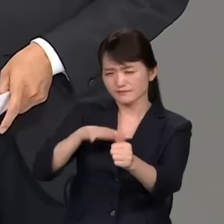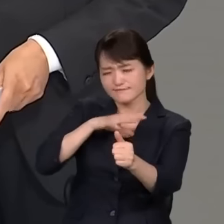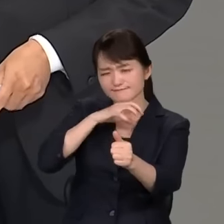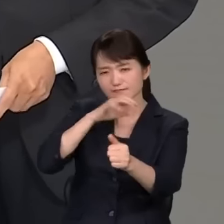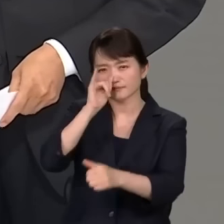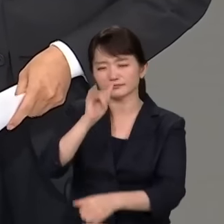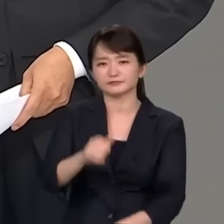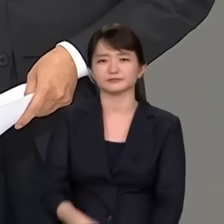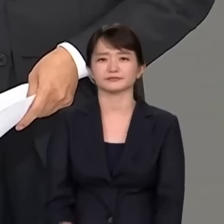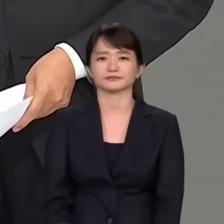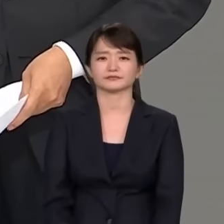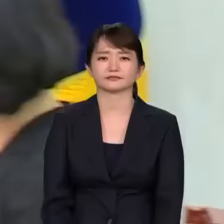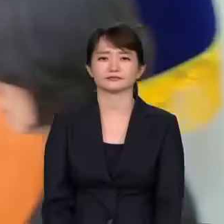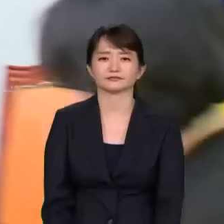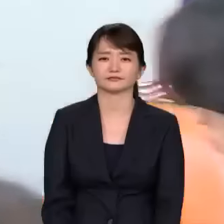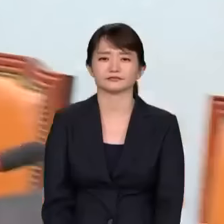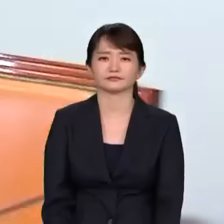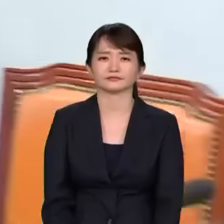이희정 기자입니다.